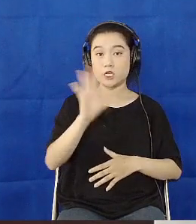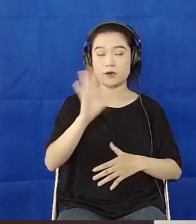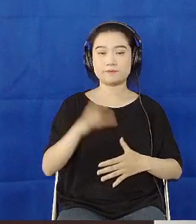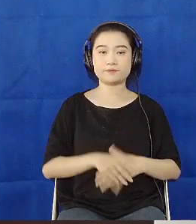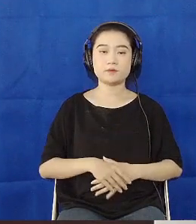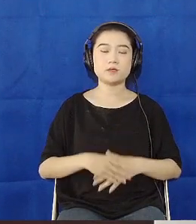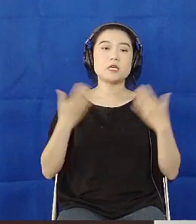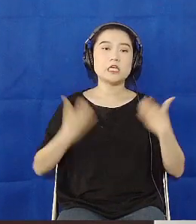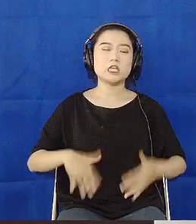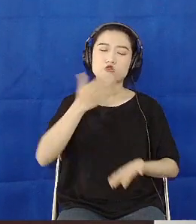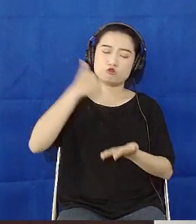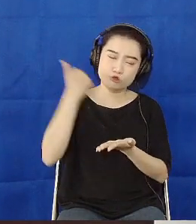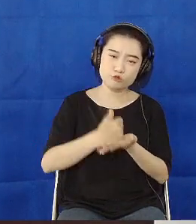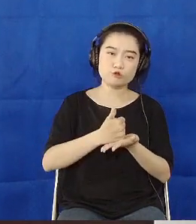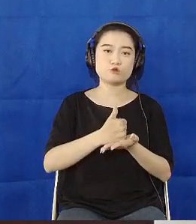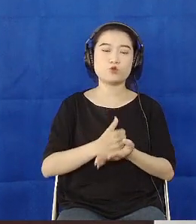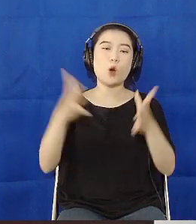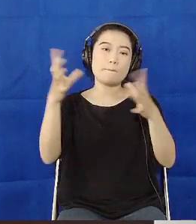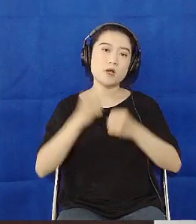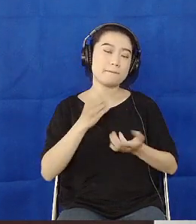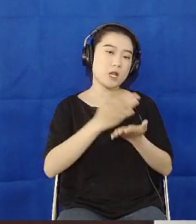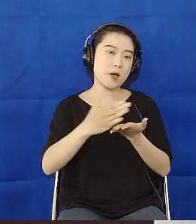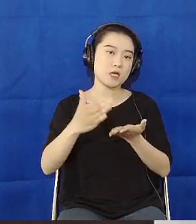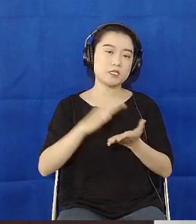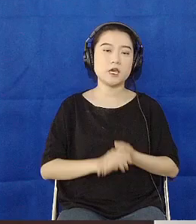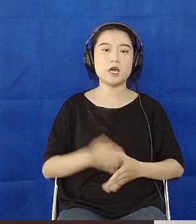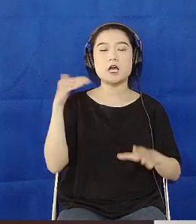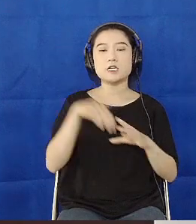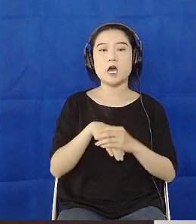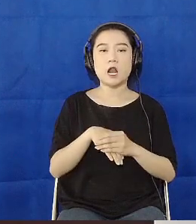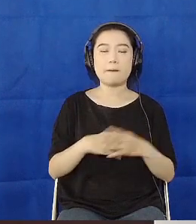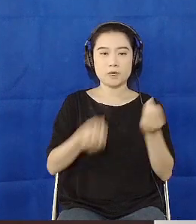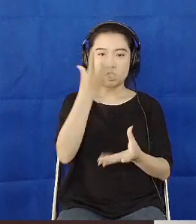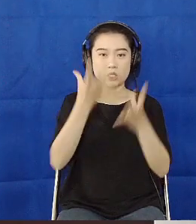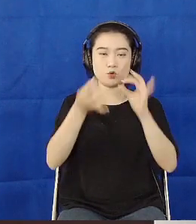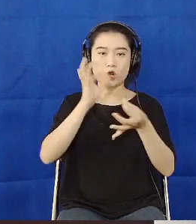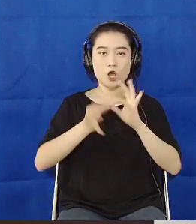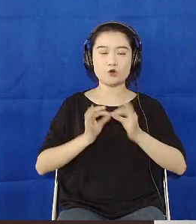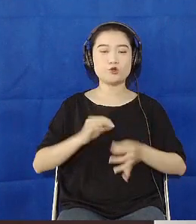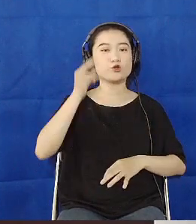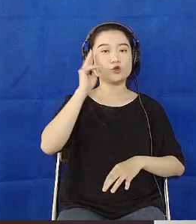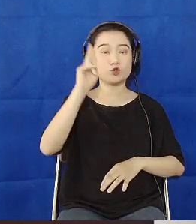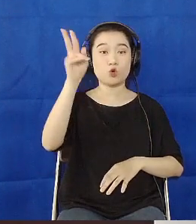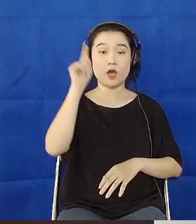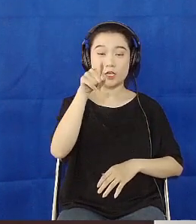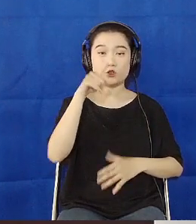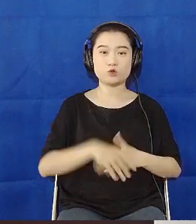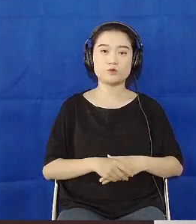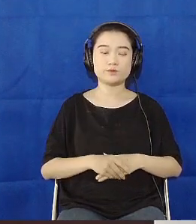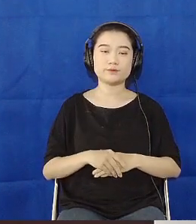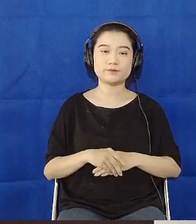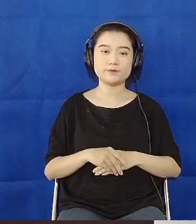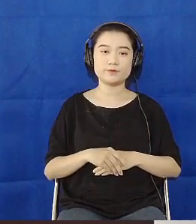tetapi kita sungguh-sungguh mengambil bagian dalam kebun anggur Tuhan itu. Dan dengan